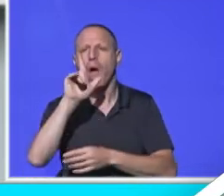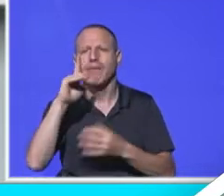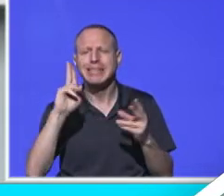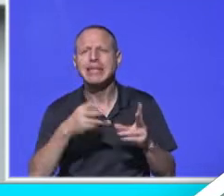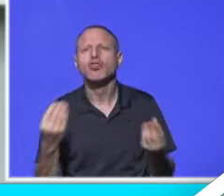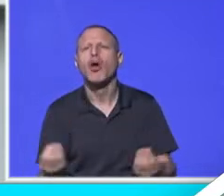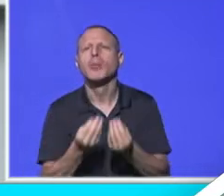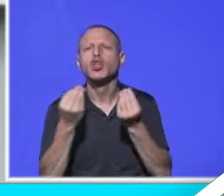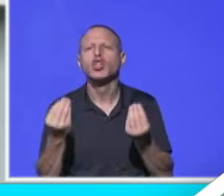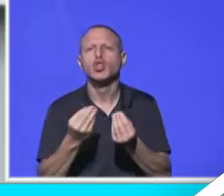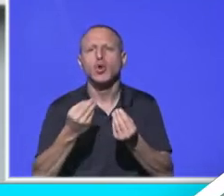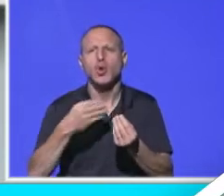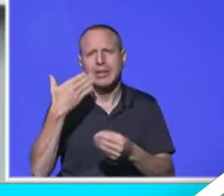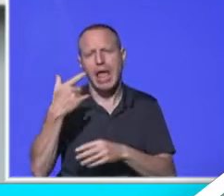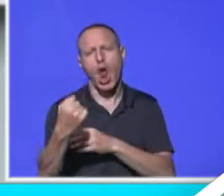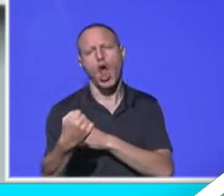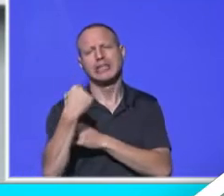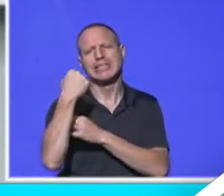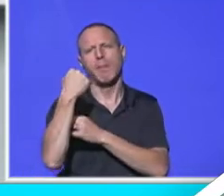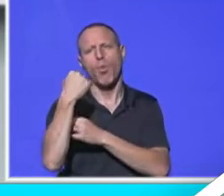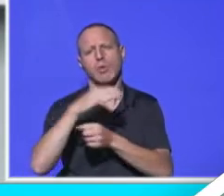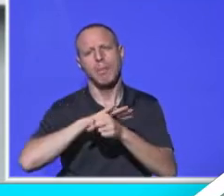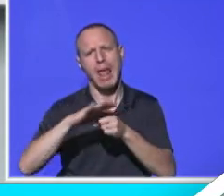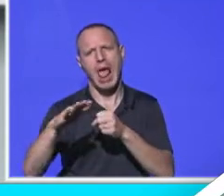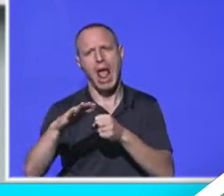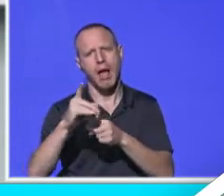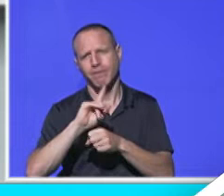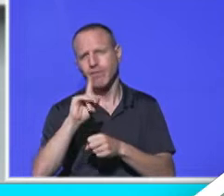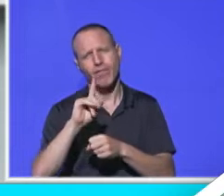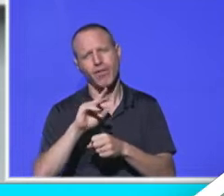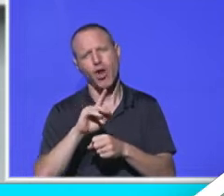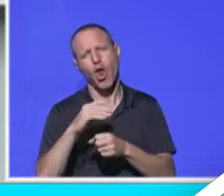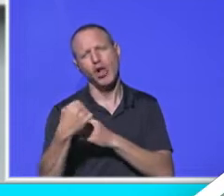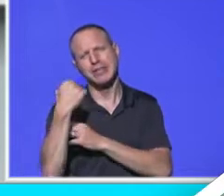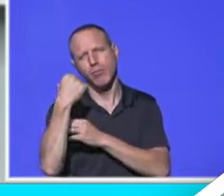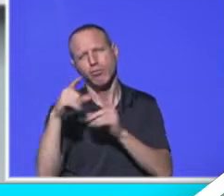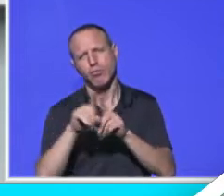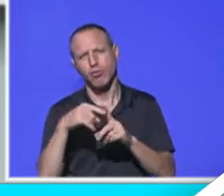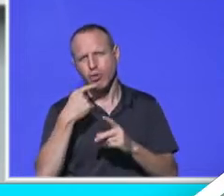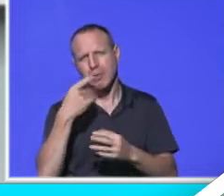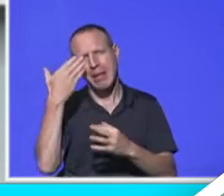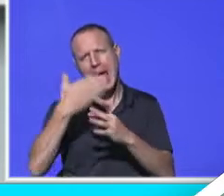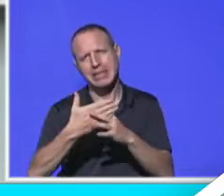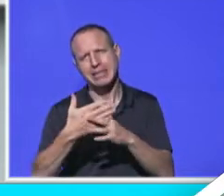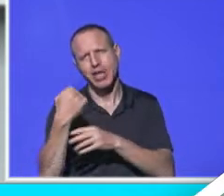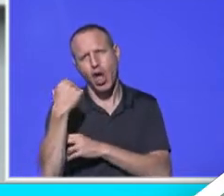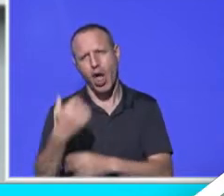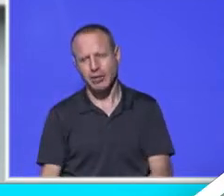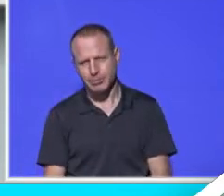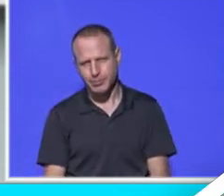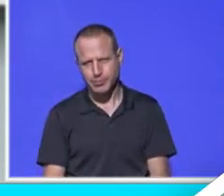שמישהו תהיה לו הסמכות המלאה, ולא הסמכות, כמו שאומרים, חצי כוח.